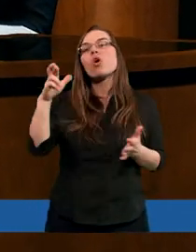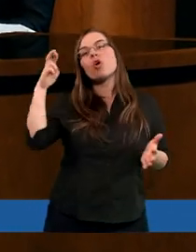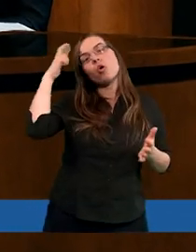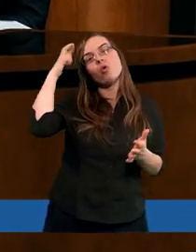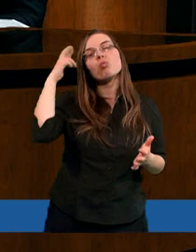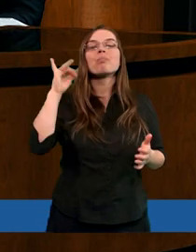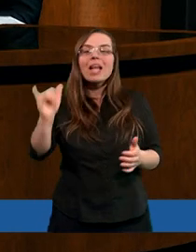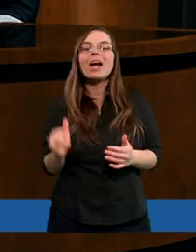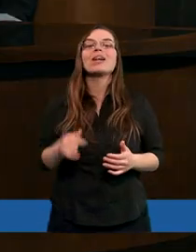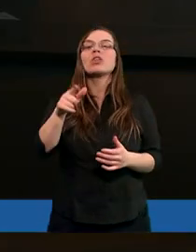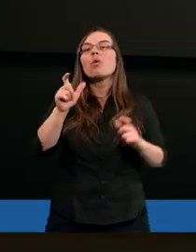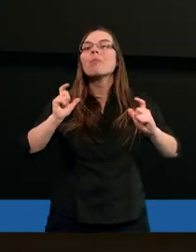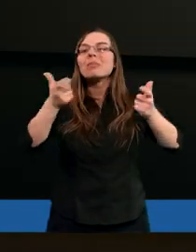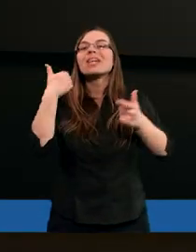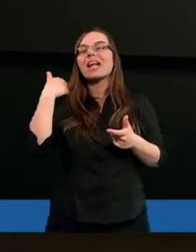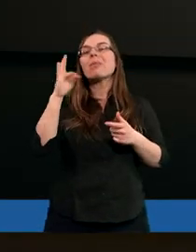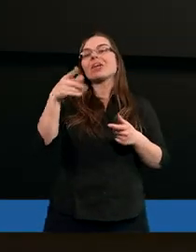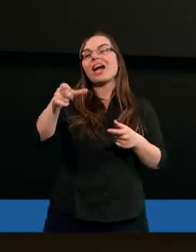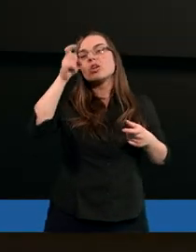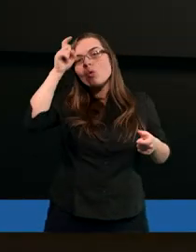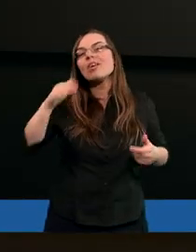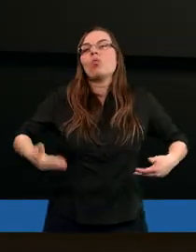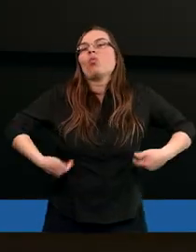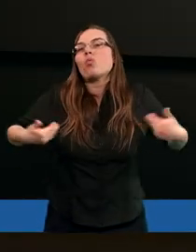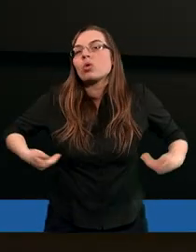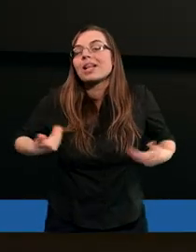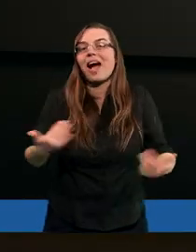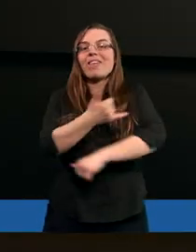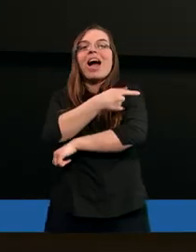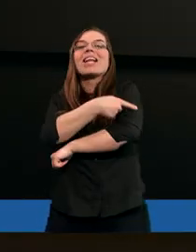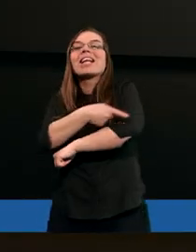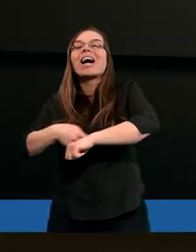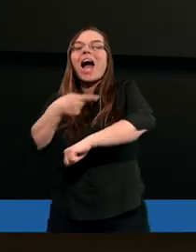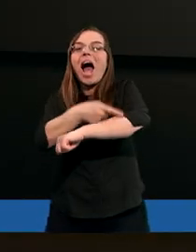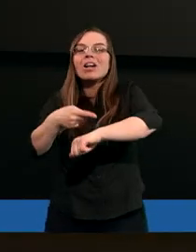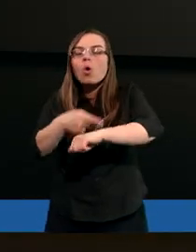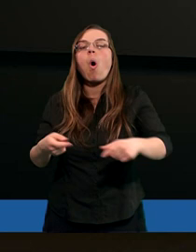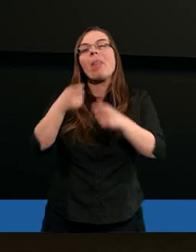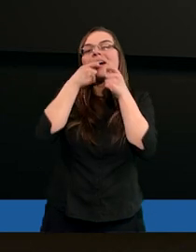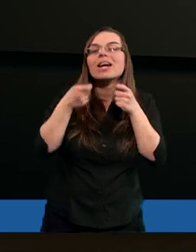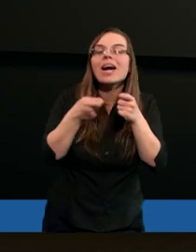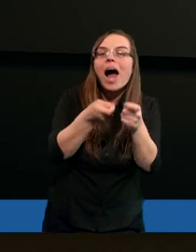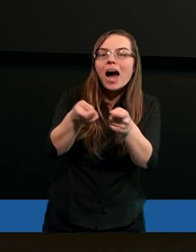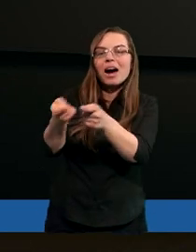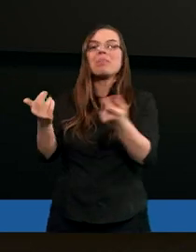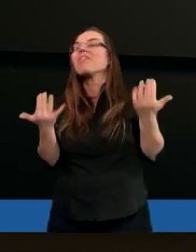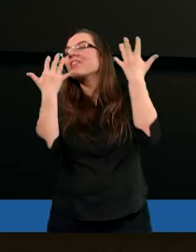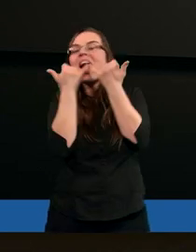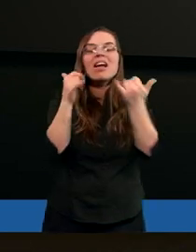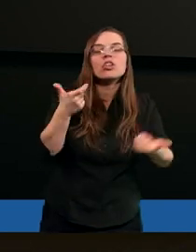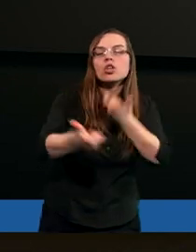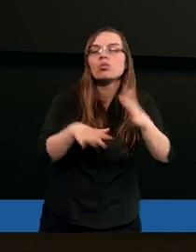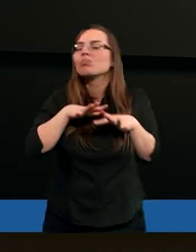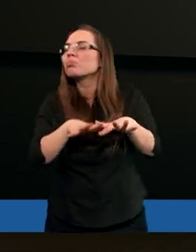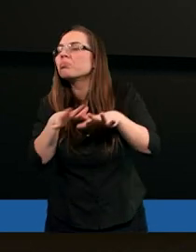taki wódz by nam się przydał, uzdrawia zranionych karmi i wiele innych czynów